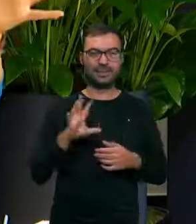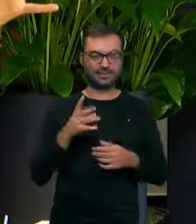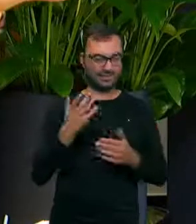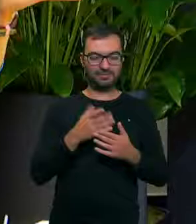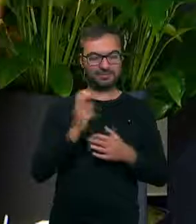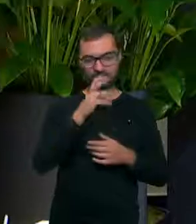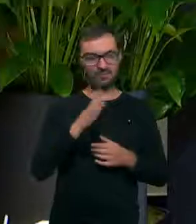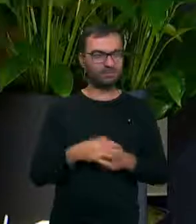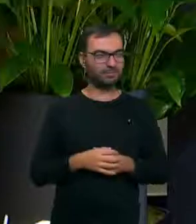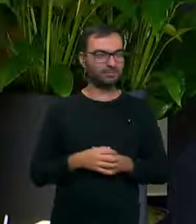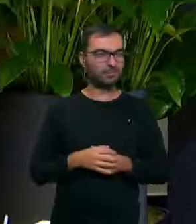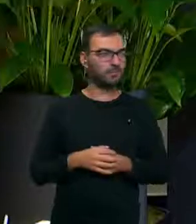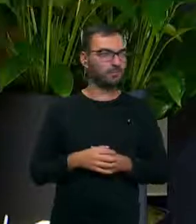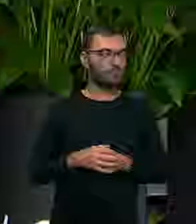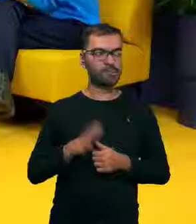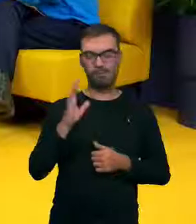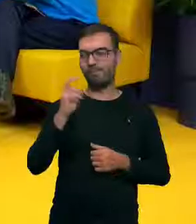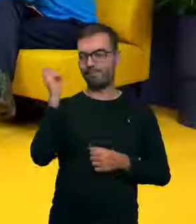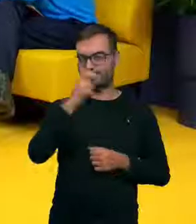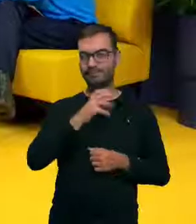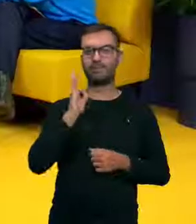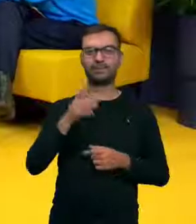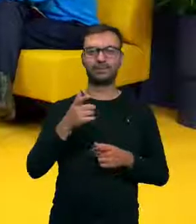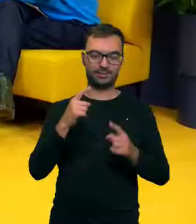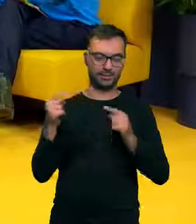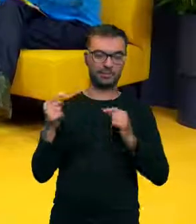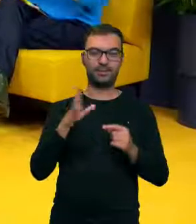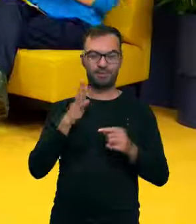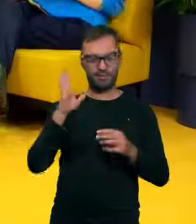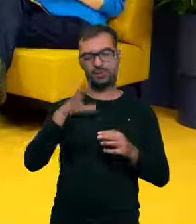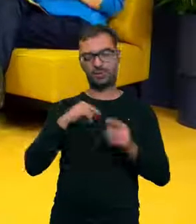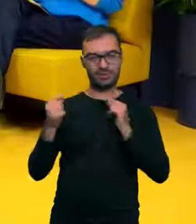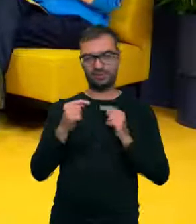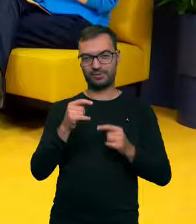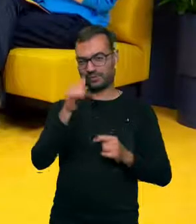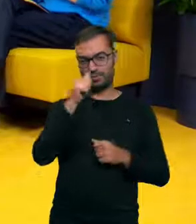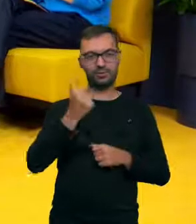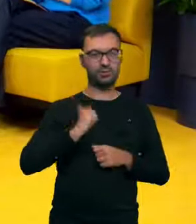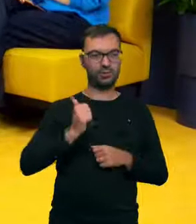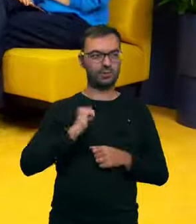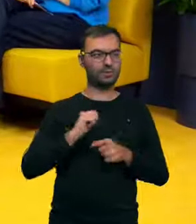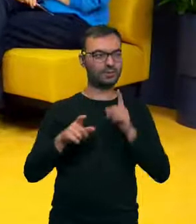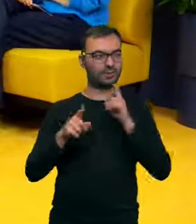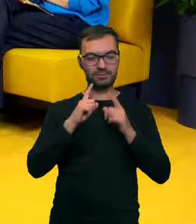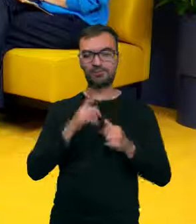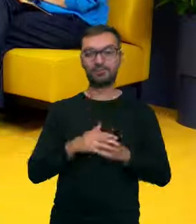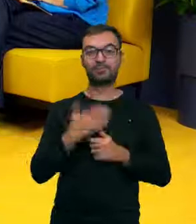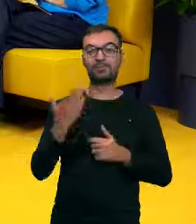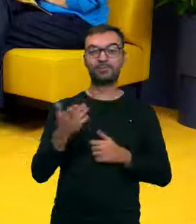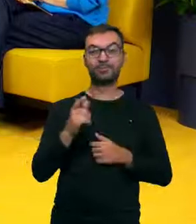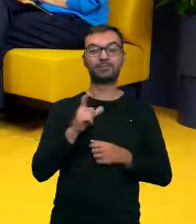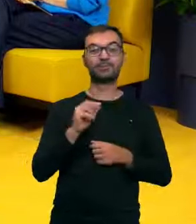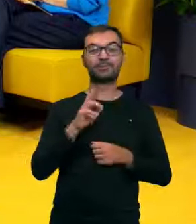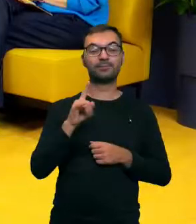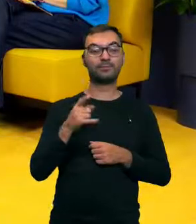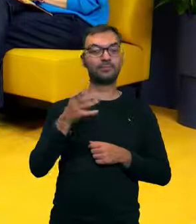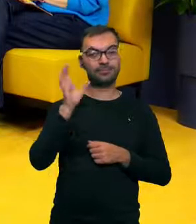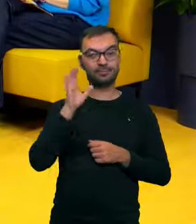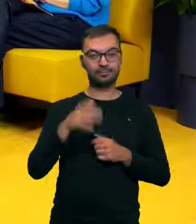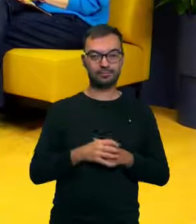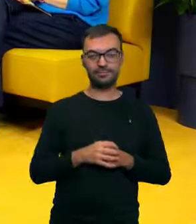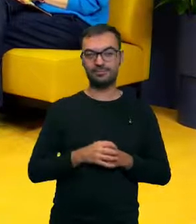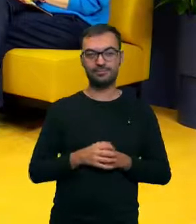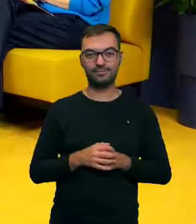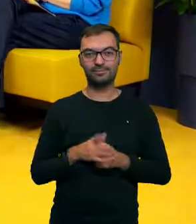Okay, będzie ciekawie, będzie o czym rozmawiać. No właśnie, nie mogę się doczekać już tych rozmów w takim razie. I jakichś szczegółów większych.